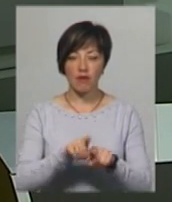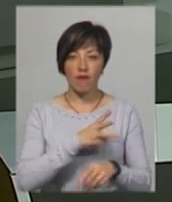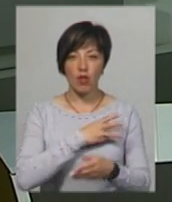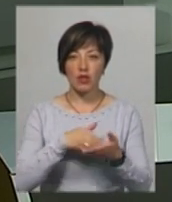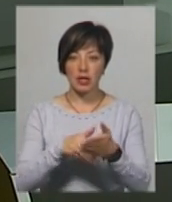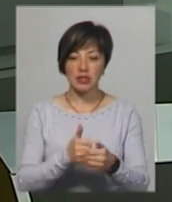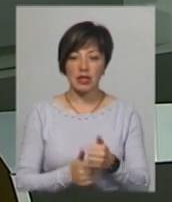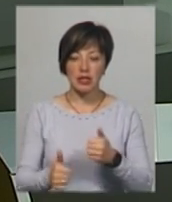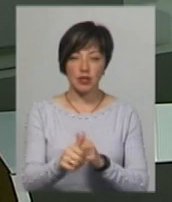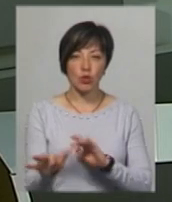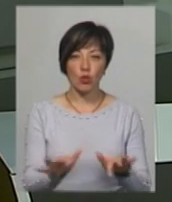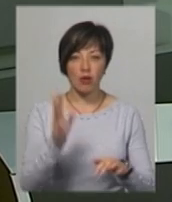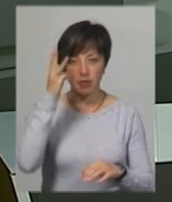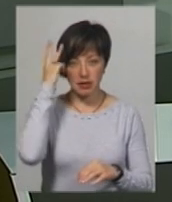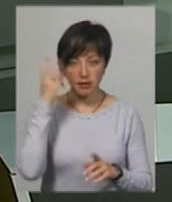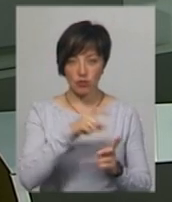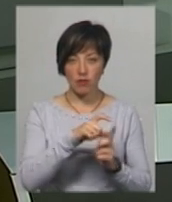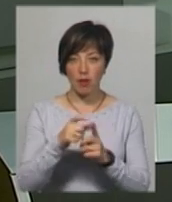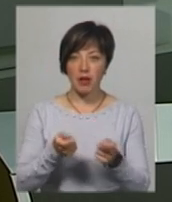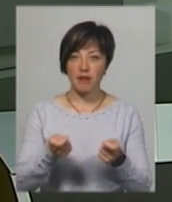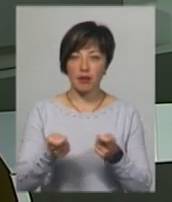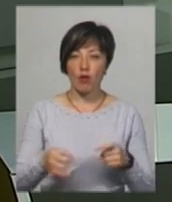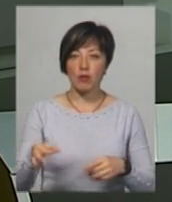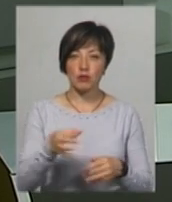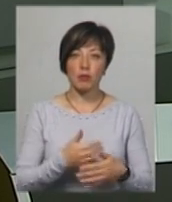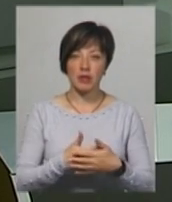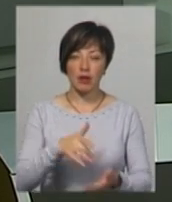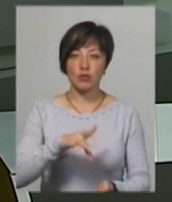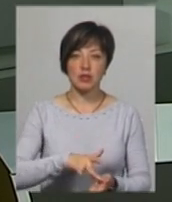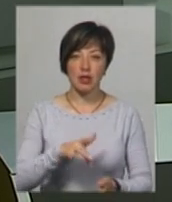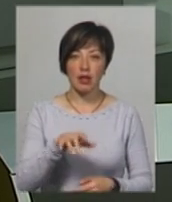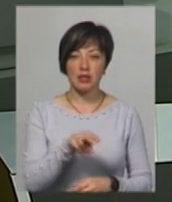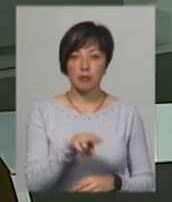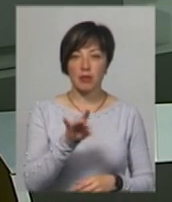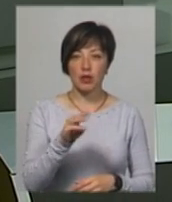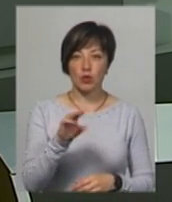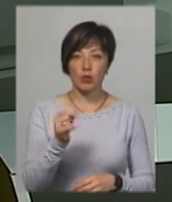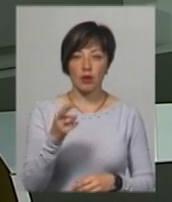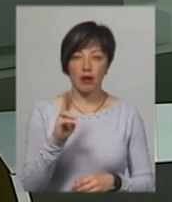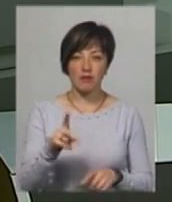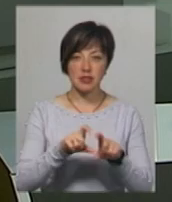«Волонтерський лідерський рух у Хмельницькому». За словами керівника обласного перинатального центру Лариси Притуляк,